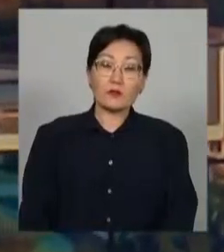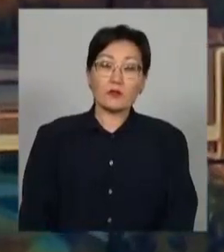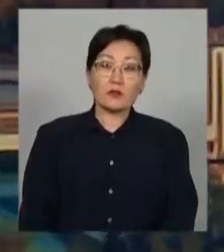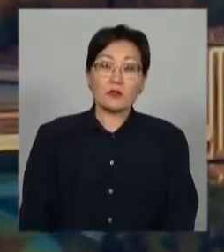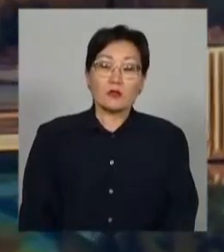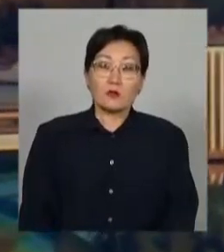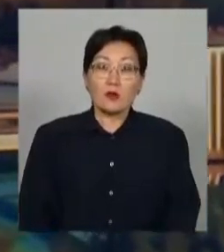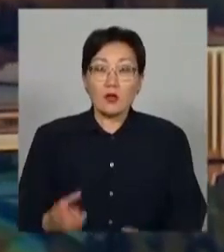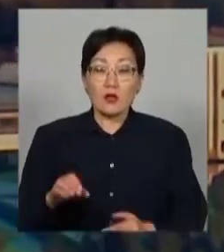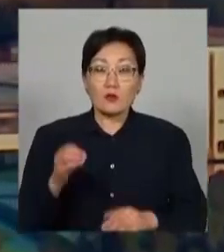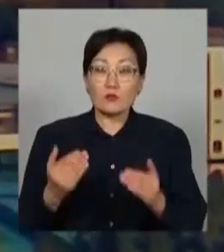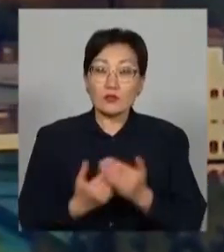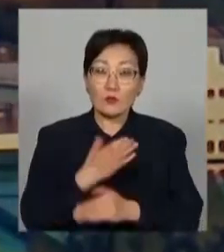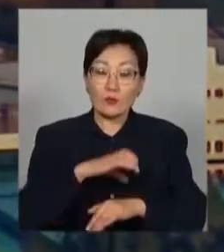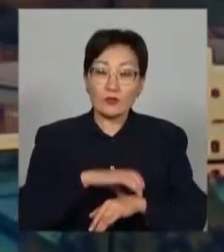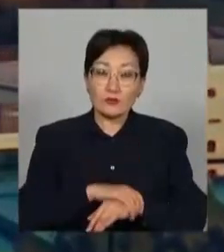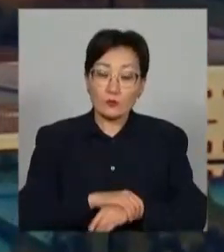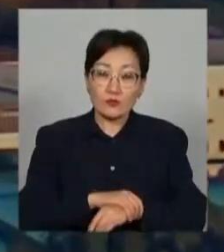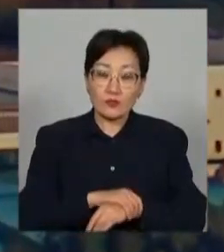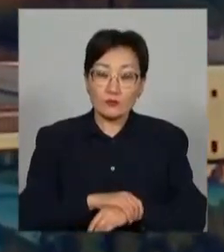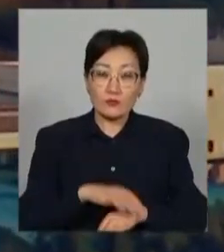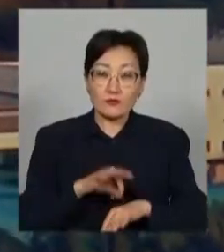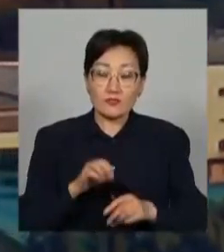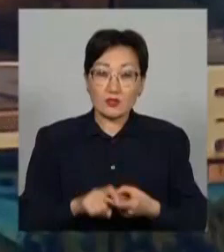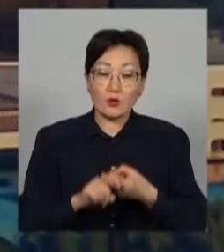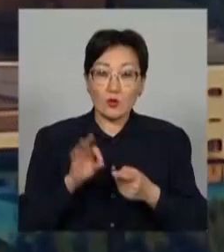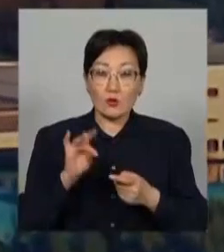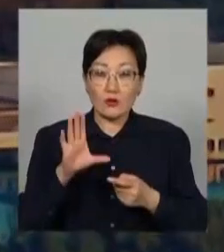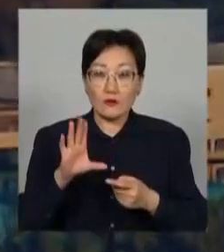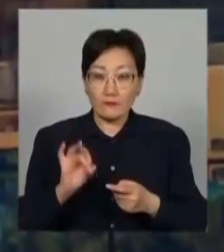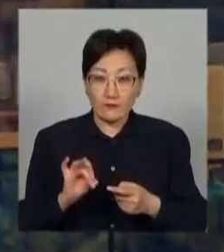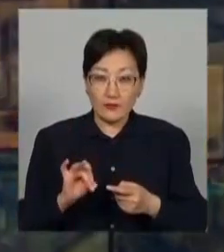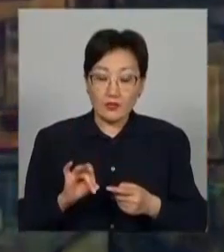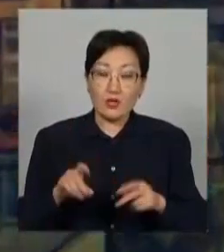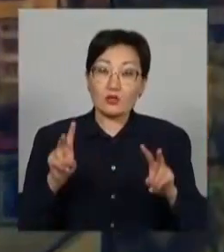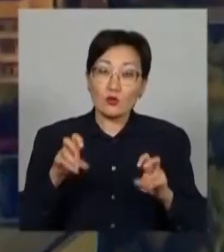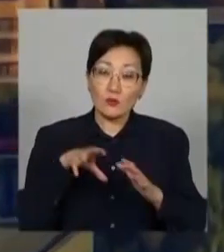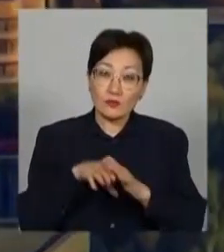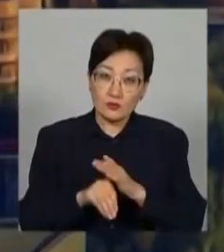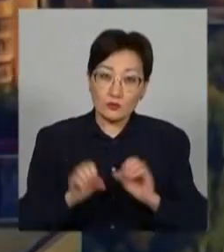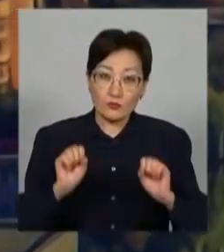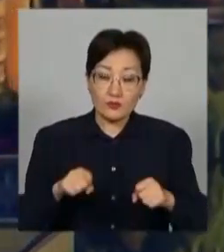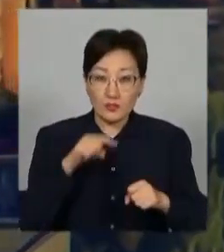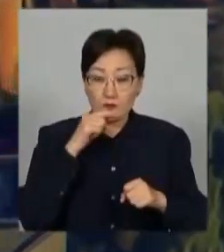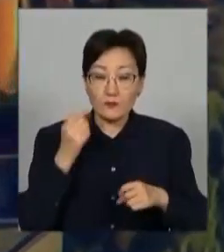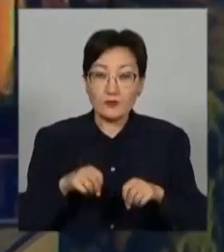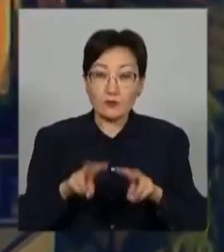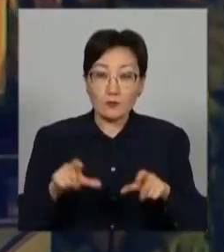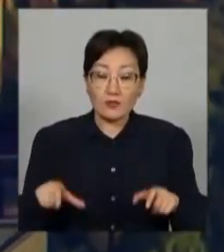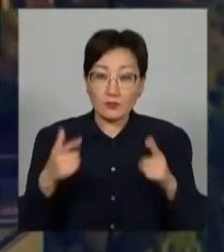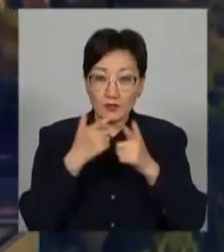Белгилер бойынша омикронда жедел респираторлык вирустык инфекция санатына жаткызууга болот. Бул туралы ресейлик сарапчылар